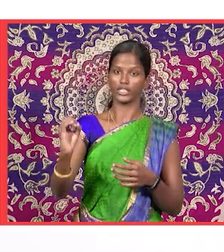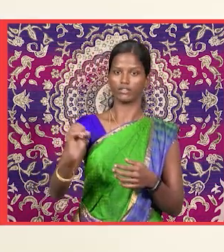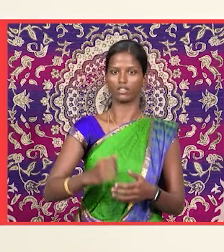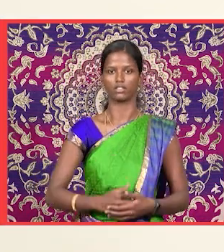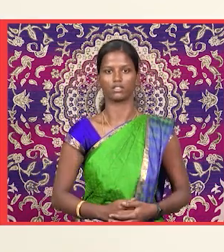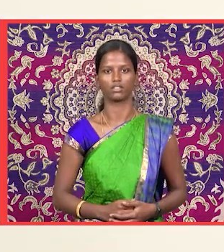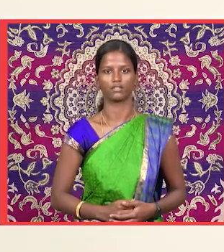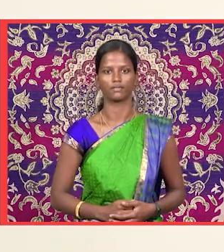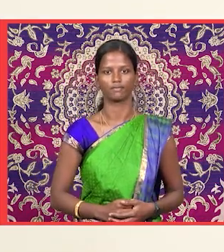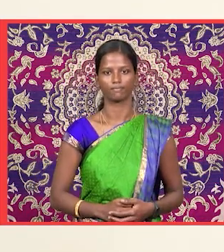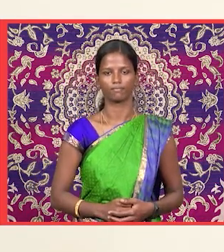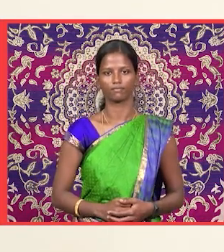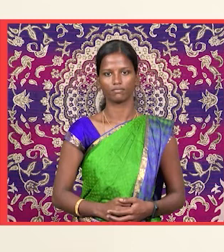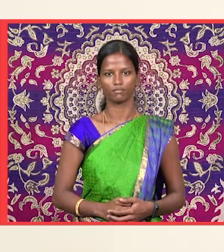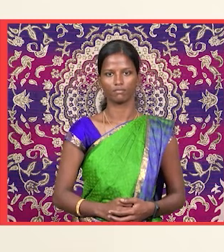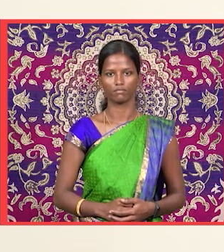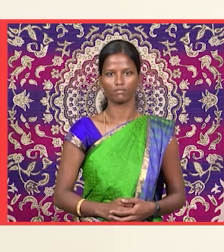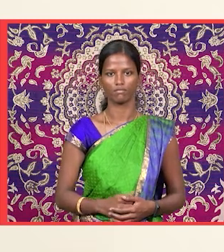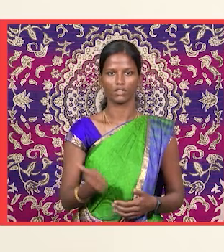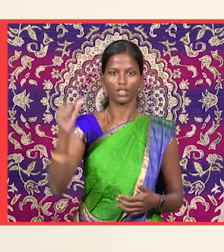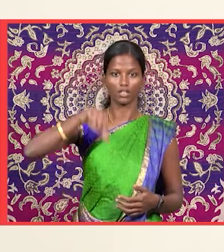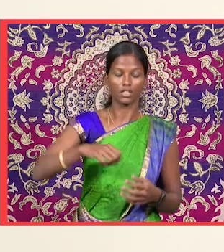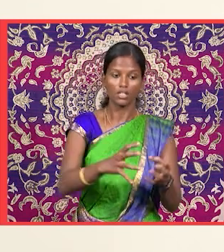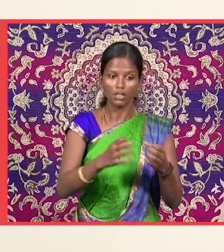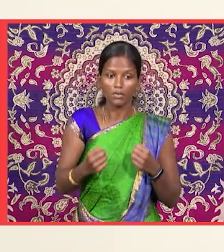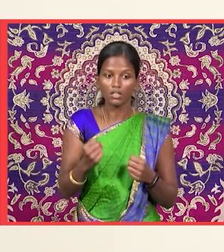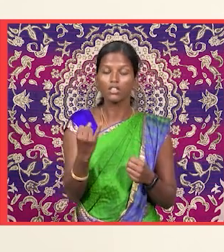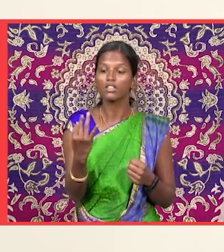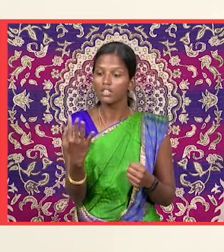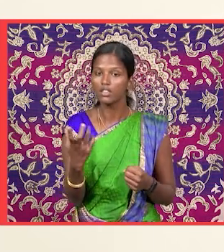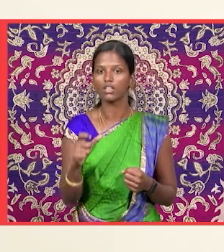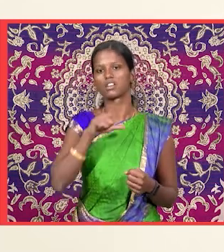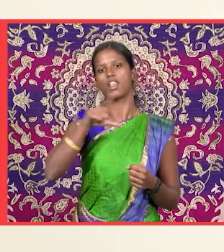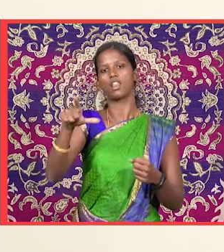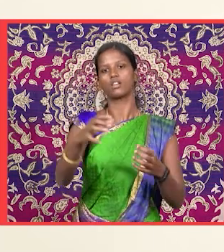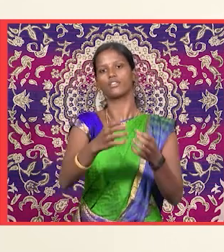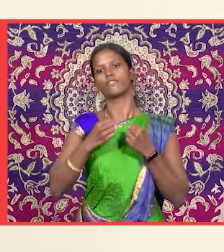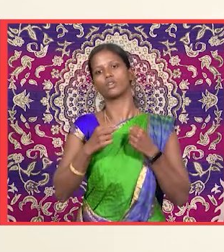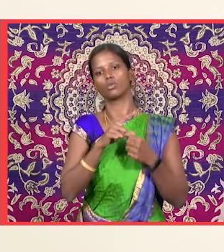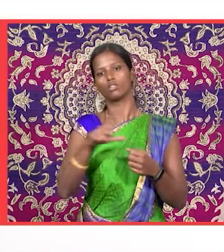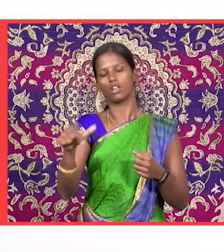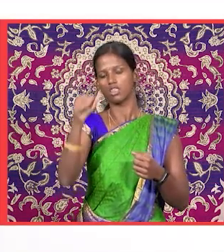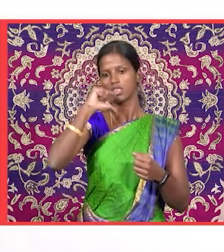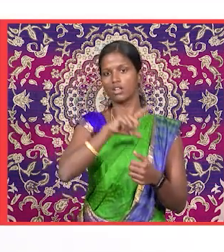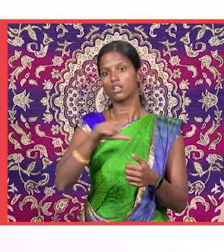வரணும்? இது வரைக்கும் கொண்டு வரணும். இது மேலே தண்ணி ஊற்றுறோம்னா நம்ம எத்தனை சதவீதம் தண்ணி ஊற்றுவோம்? 20% மட்டும் தான் தண்ணி ஊற்றுவோம்,